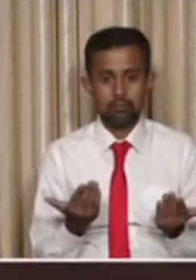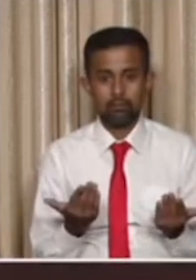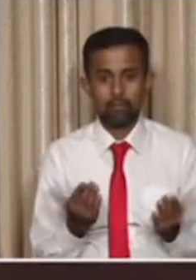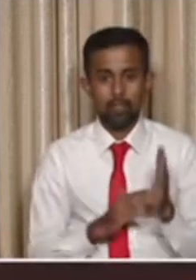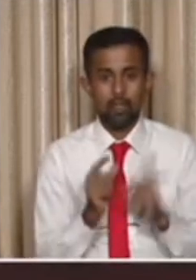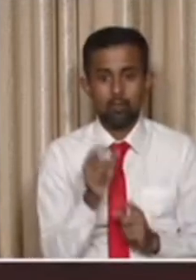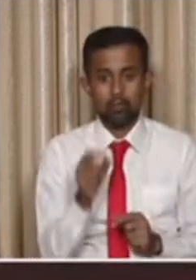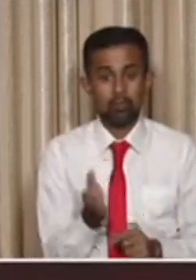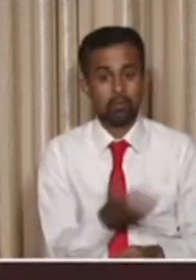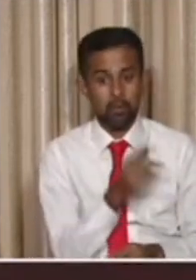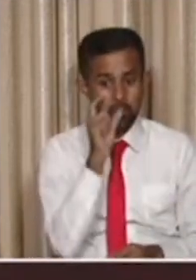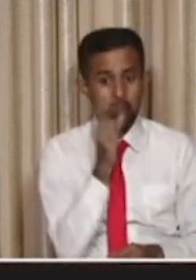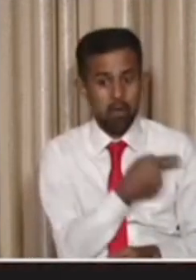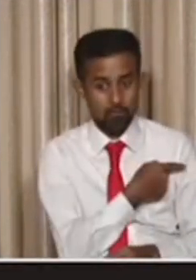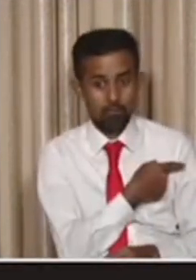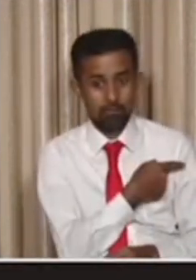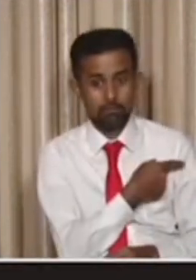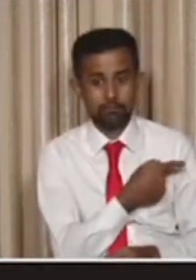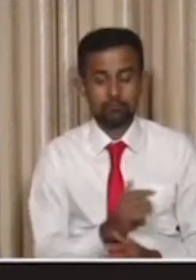Abah tu maaf, yang mana balak ni? No.